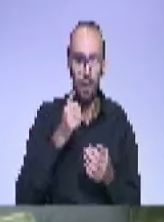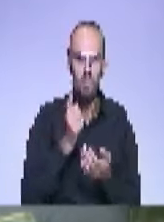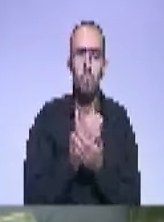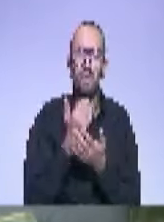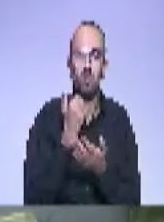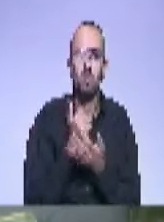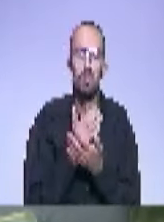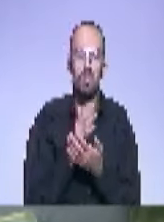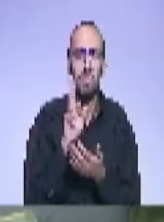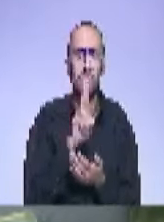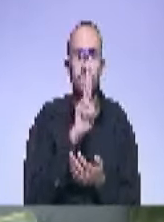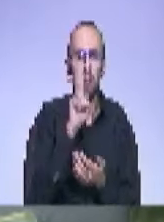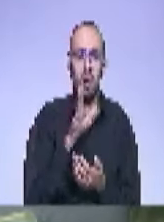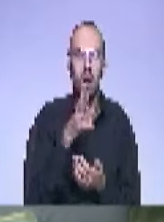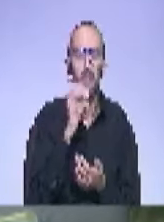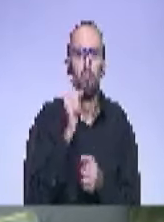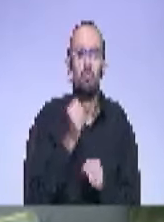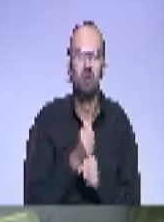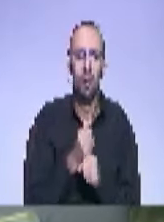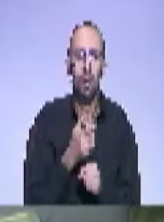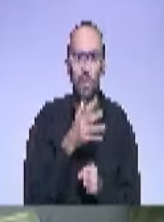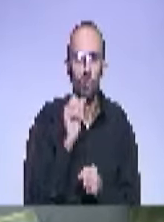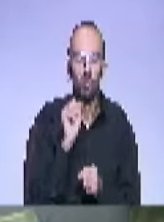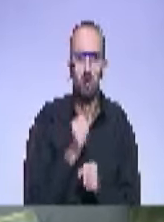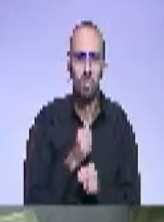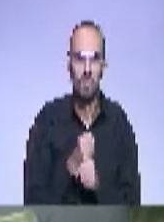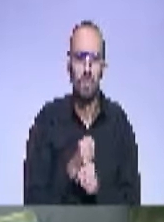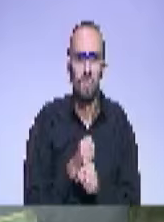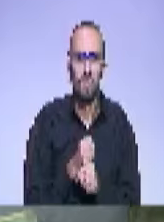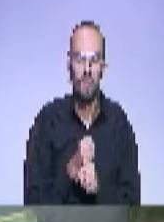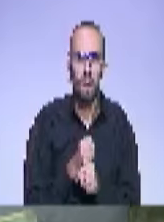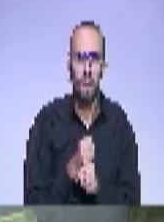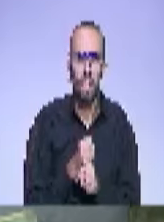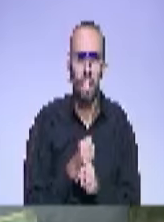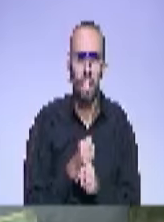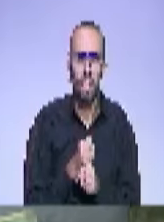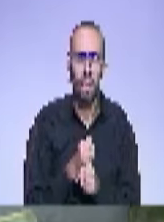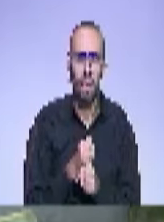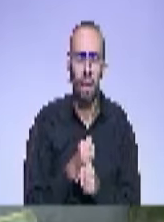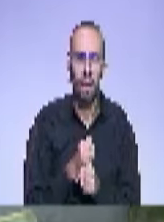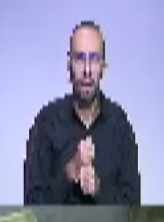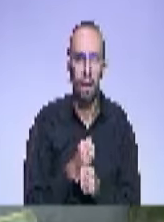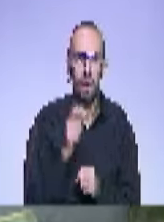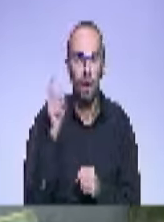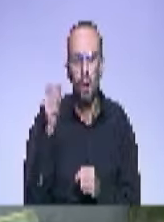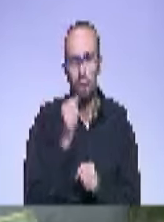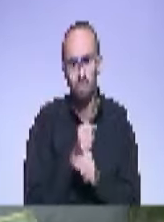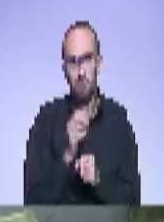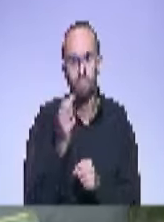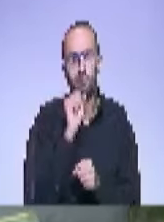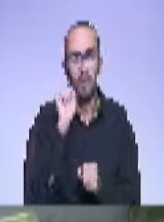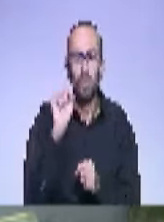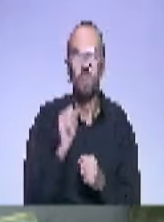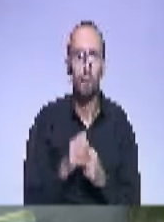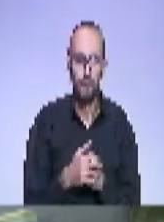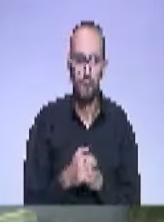مواصلات، بس حاولت اقدر امشي. انت ابوه بيشتغل ايه؟ ابوه بيشتغل ايه؟ لا ابوه هو اللي ماسك شغل باباه. ماسك شغل بابا.